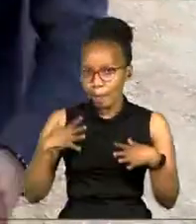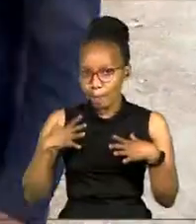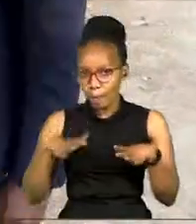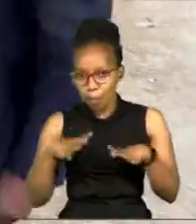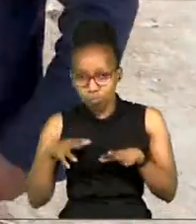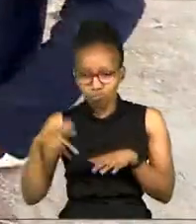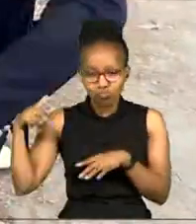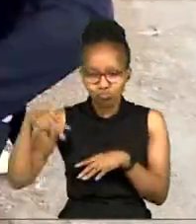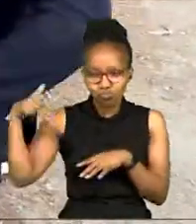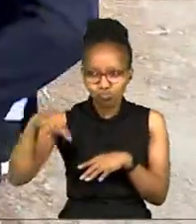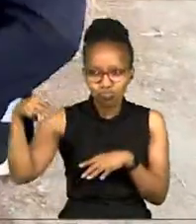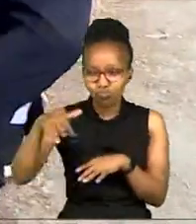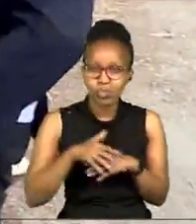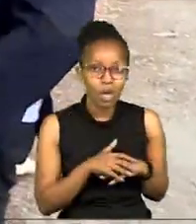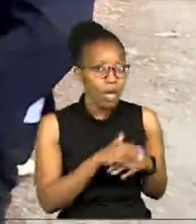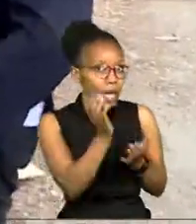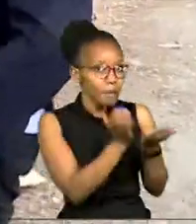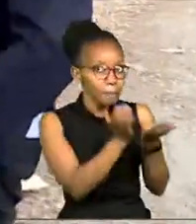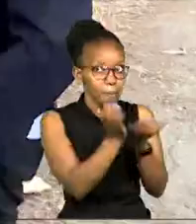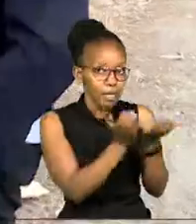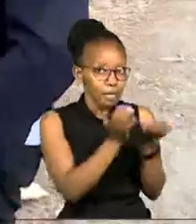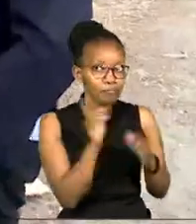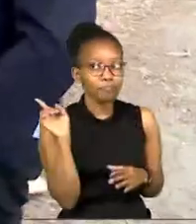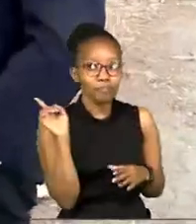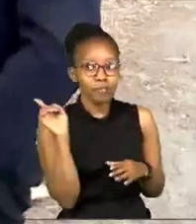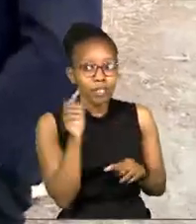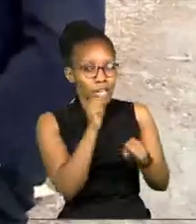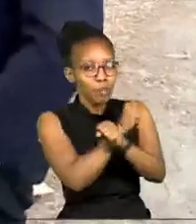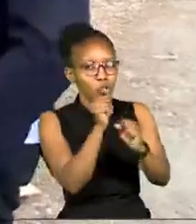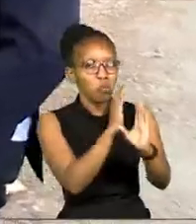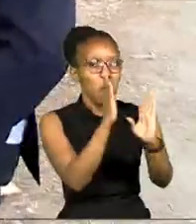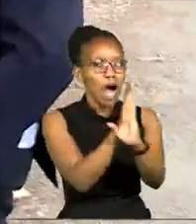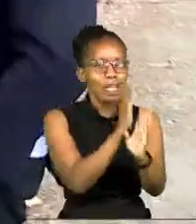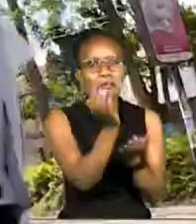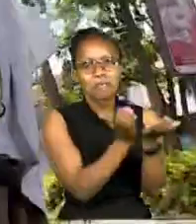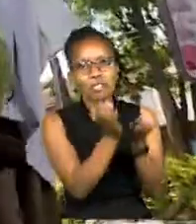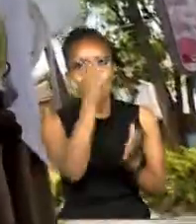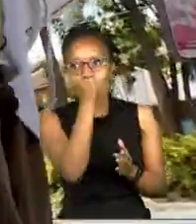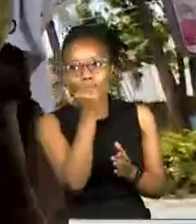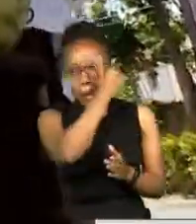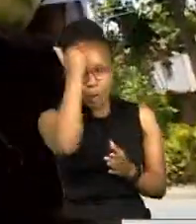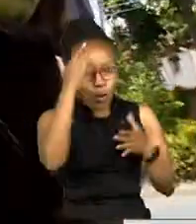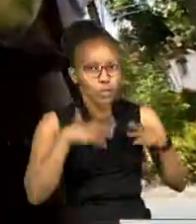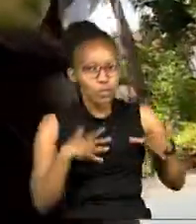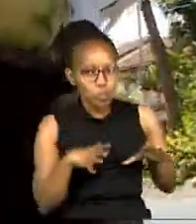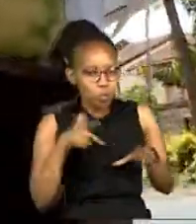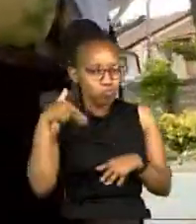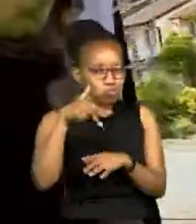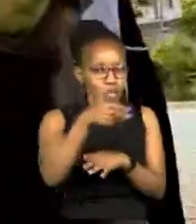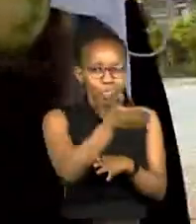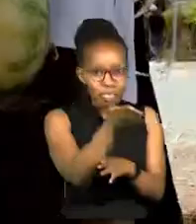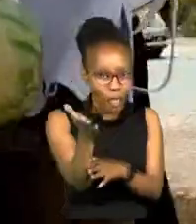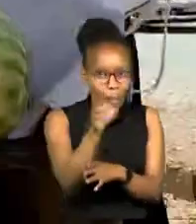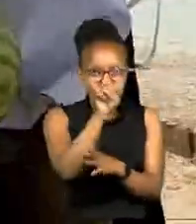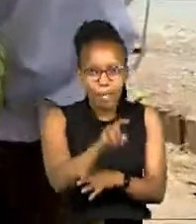hapa. Naye sasa biashara kama hii haiwezi weka ndani sana tena. Juu lazima uweke pahali watu wanapita. Wale ambao